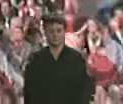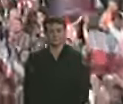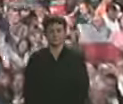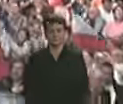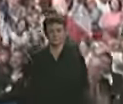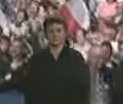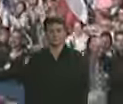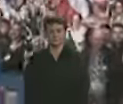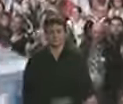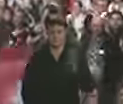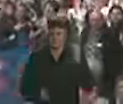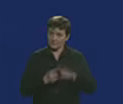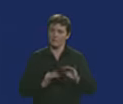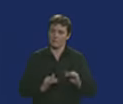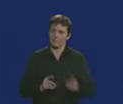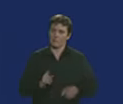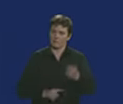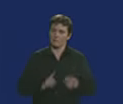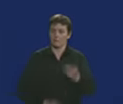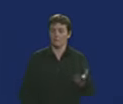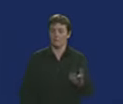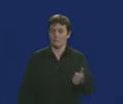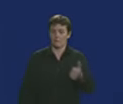Sur un sujet de cette nature,